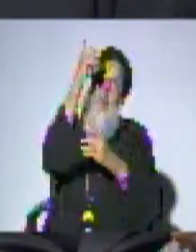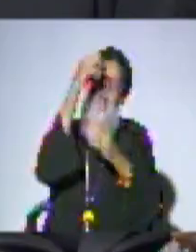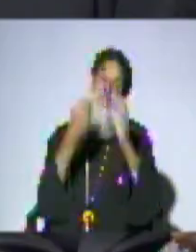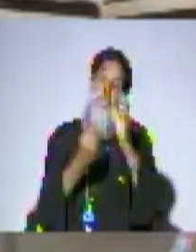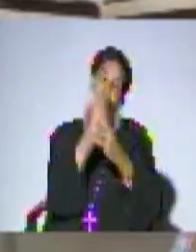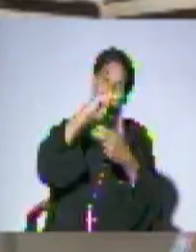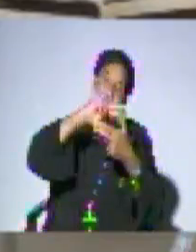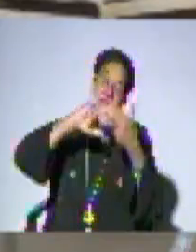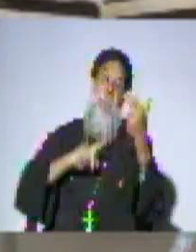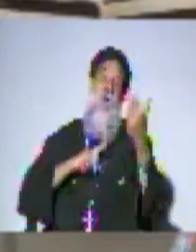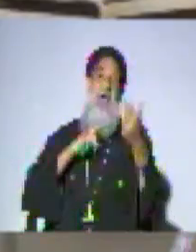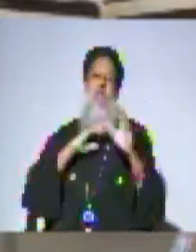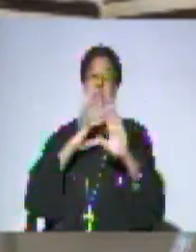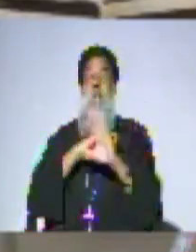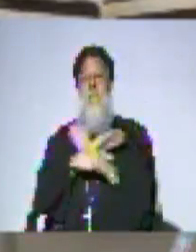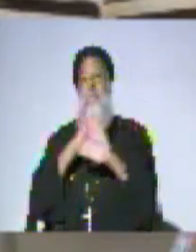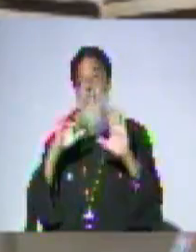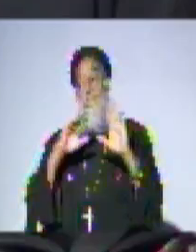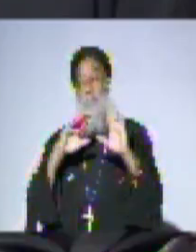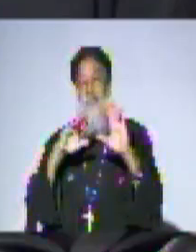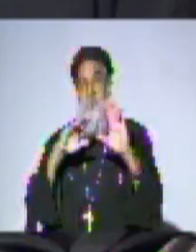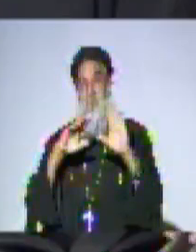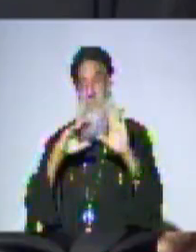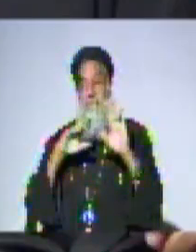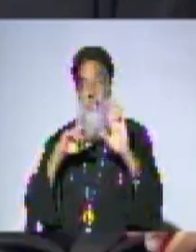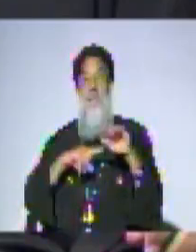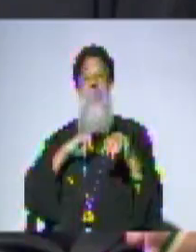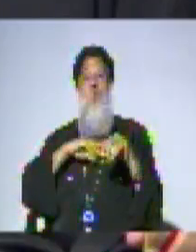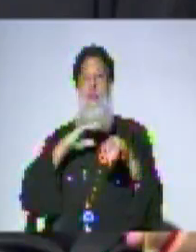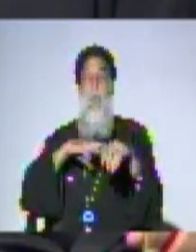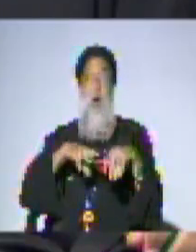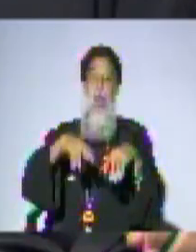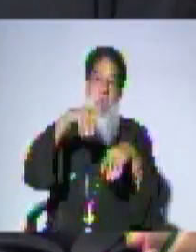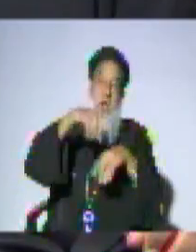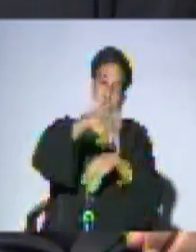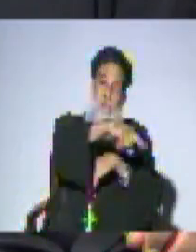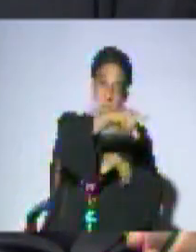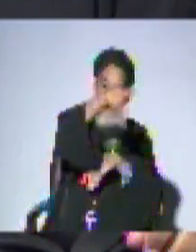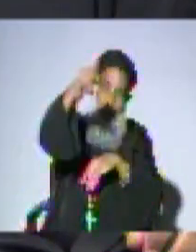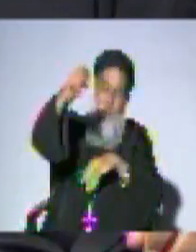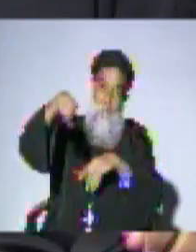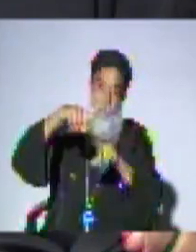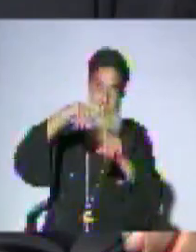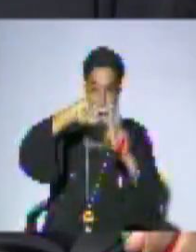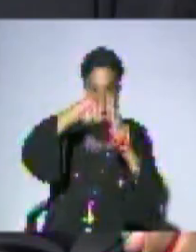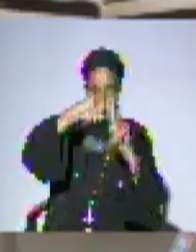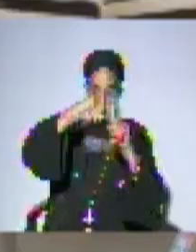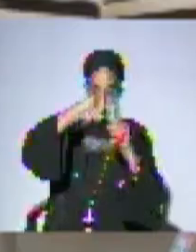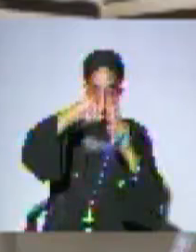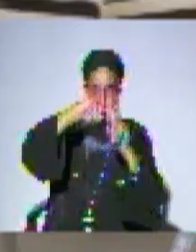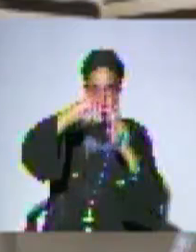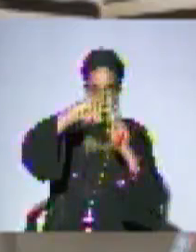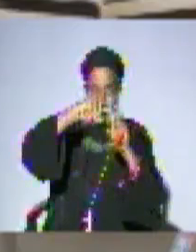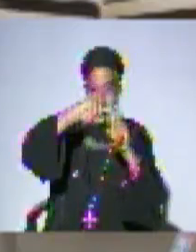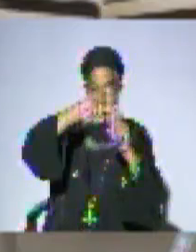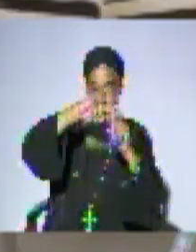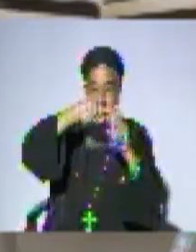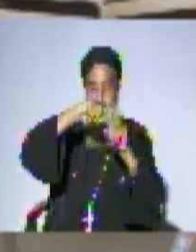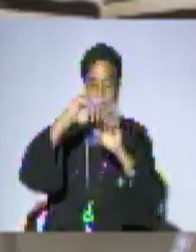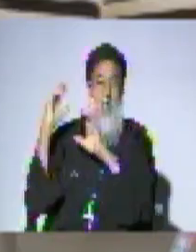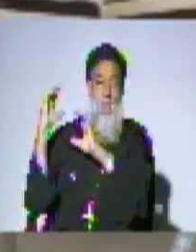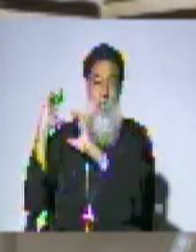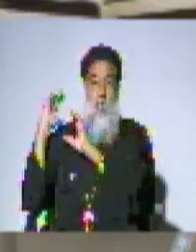المصالحة الكاملة يعني. والمملوء خلاصا. ايوه. ما هو ده الصليب بقى. الصليب الذي حمل